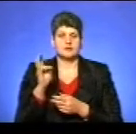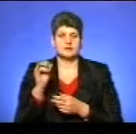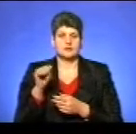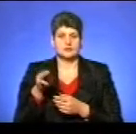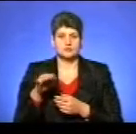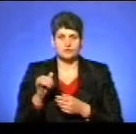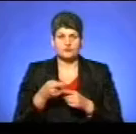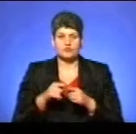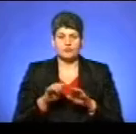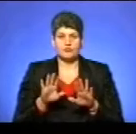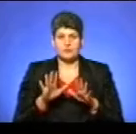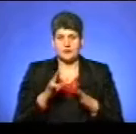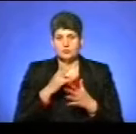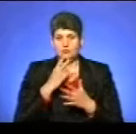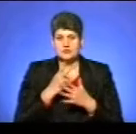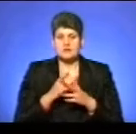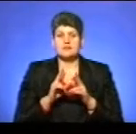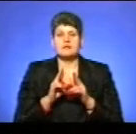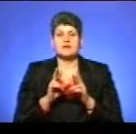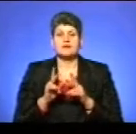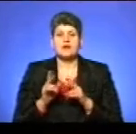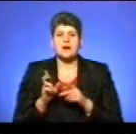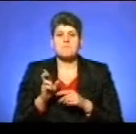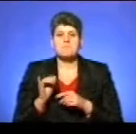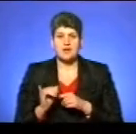даному випадку продемонстрували, яким чином мала би